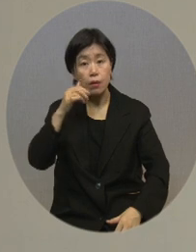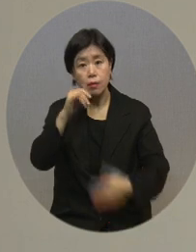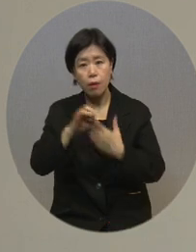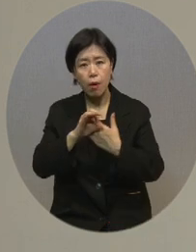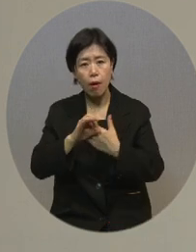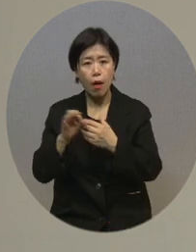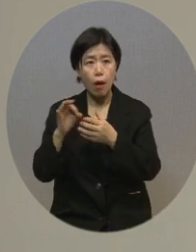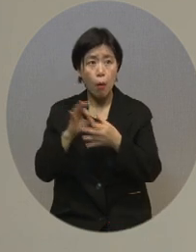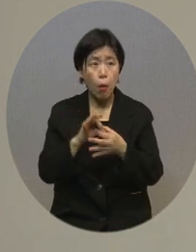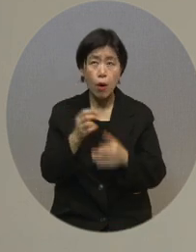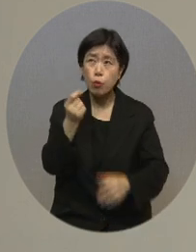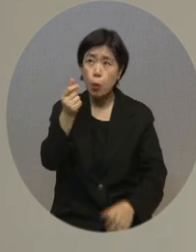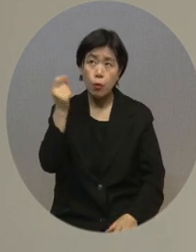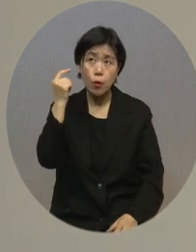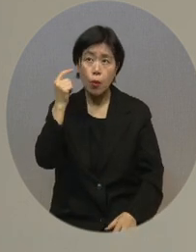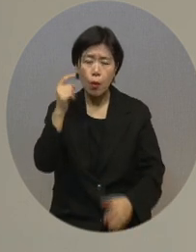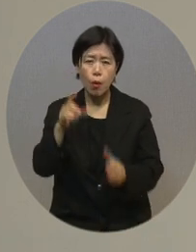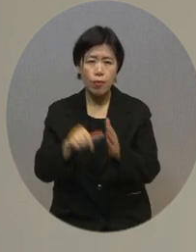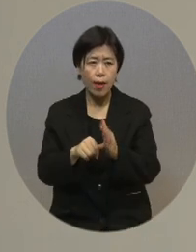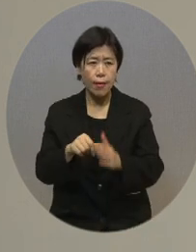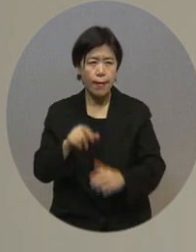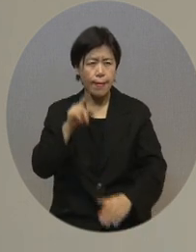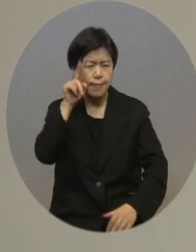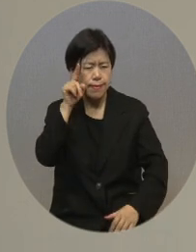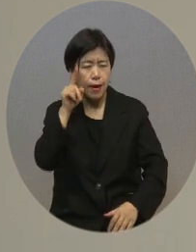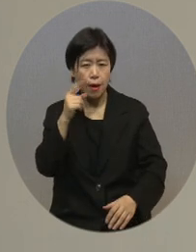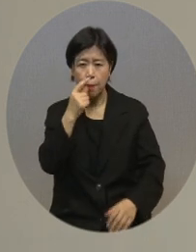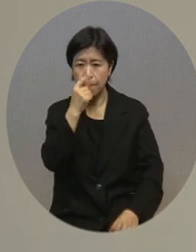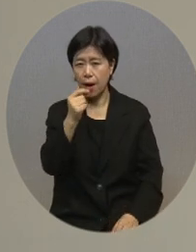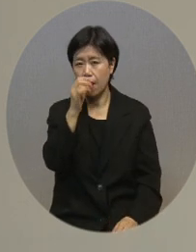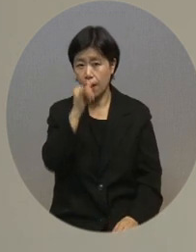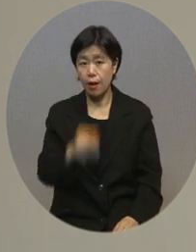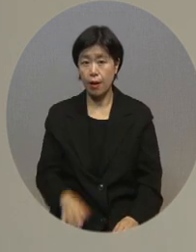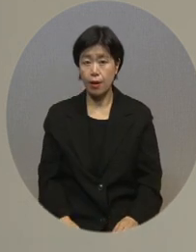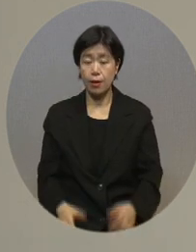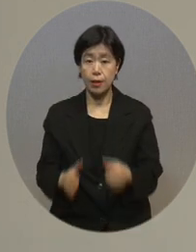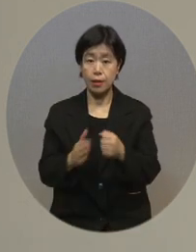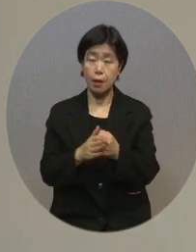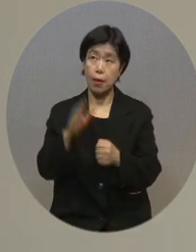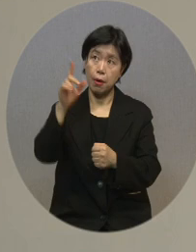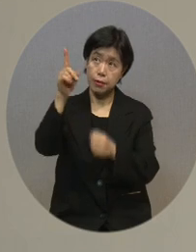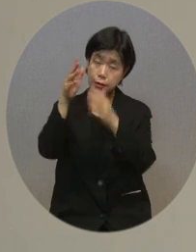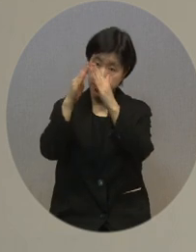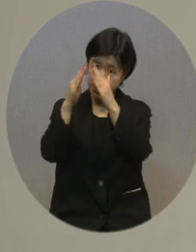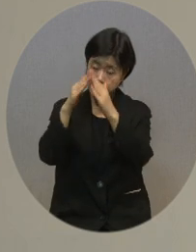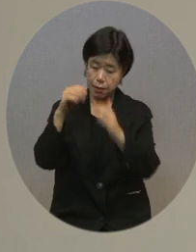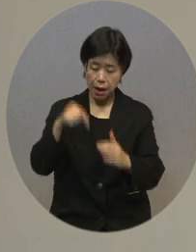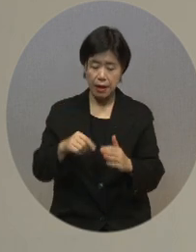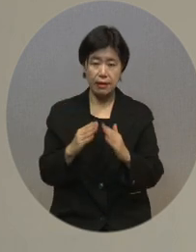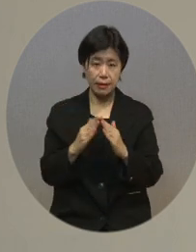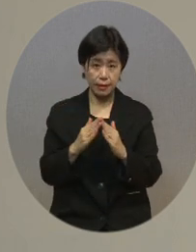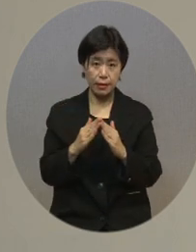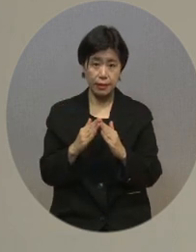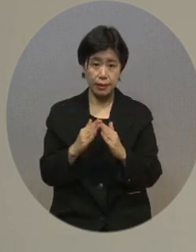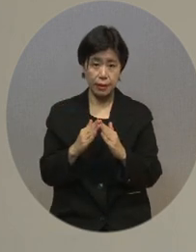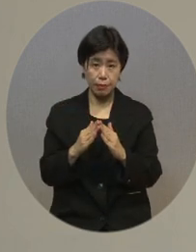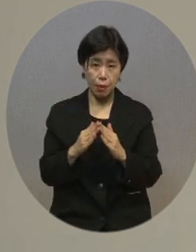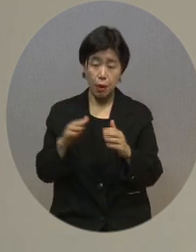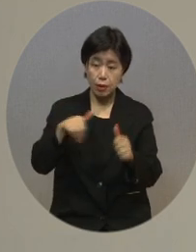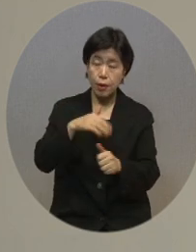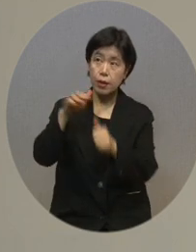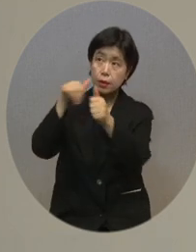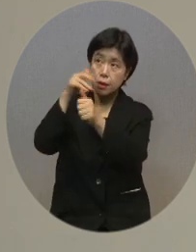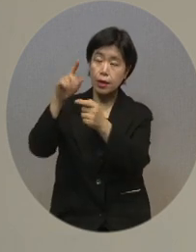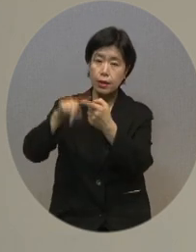그냥 신경질적으로 그렇게 그래. 반응을 하게 됩니다. 그래서 양측을 그렇게 조정을 하면서 그 문제를